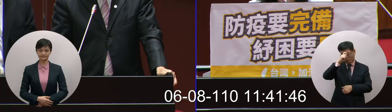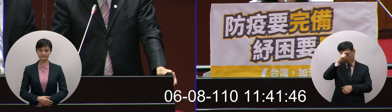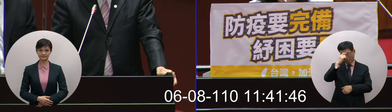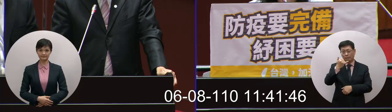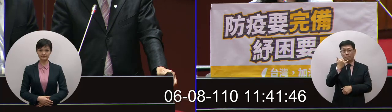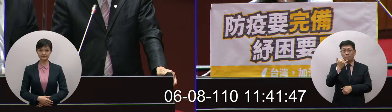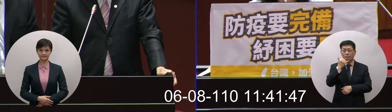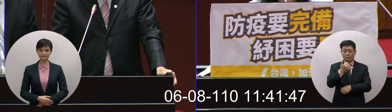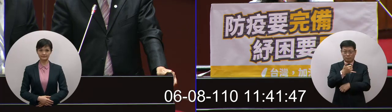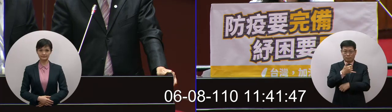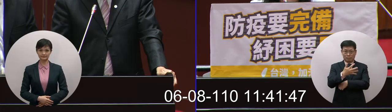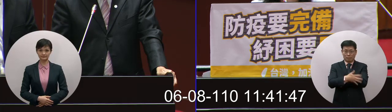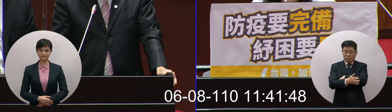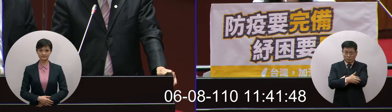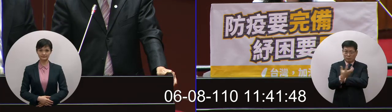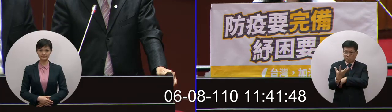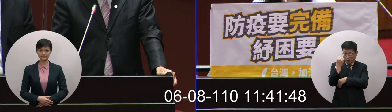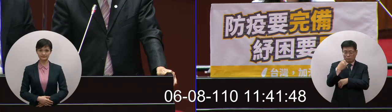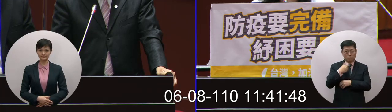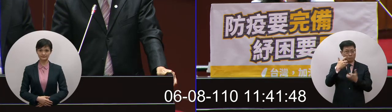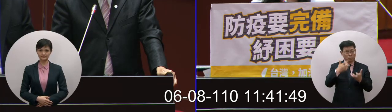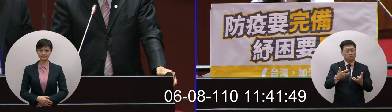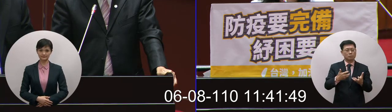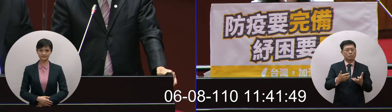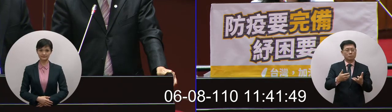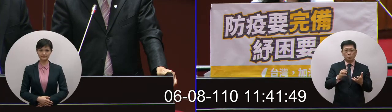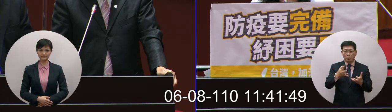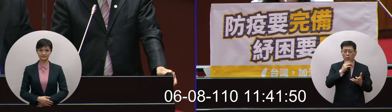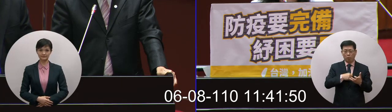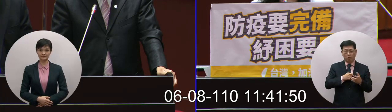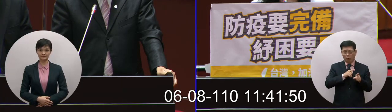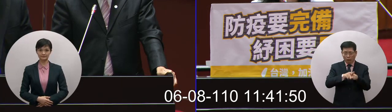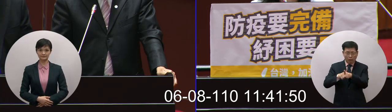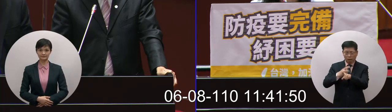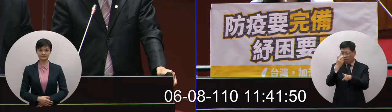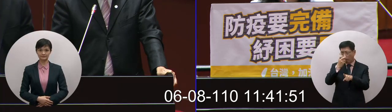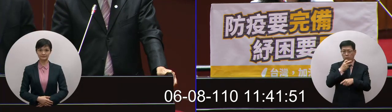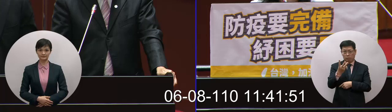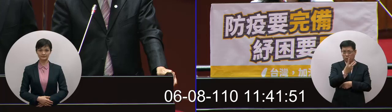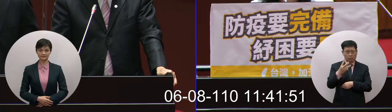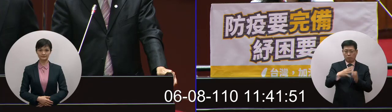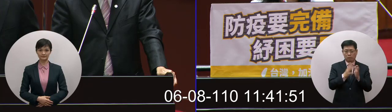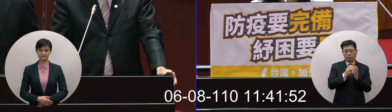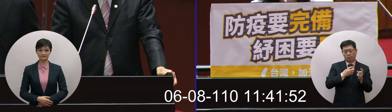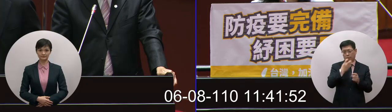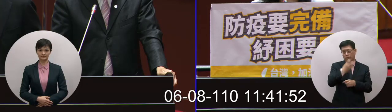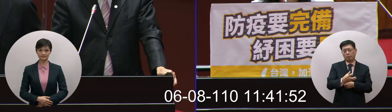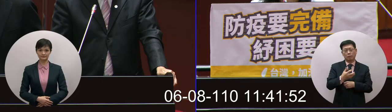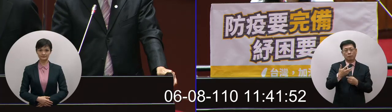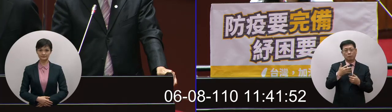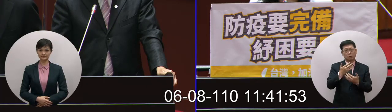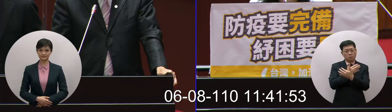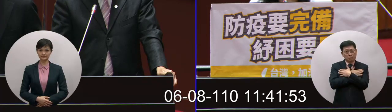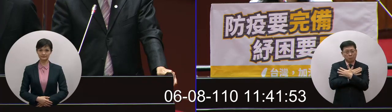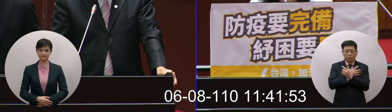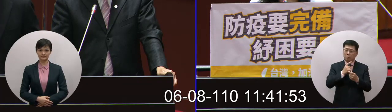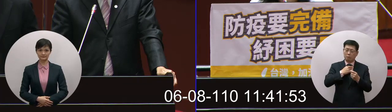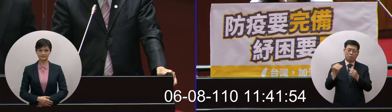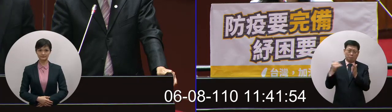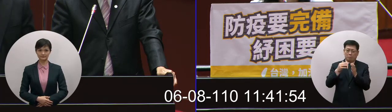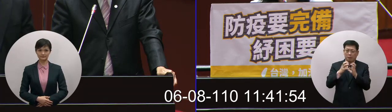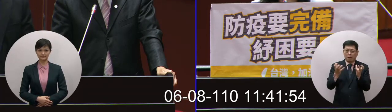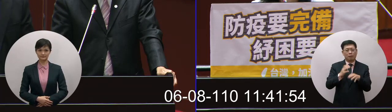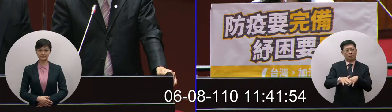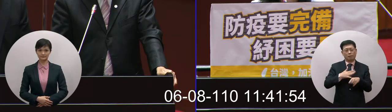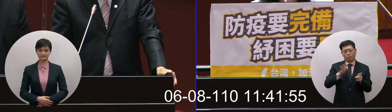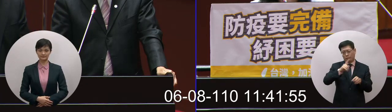能够看待劳工权益的保障，这是我们提出来的建议，因为实际上落实方面其实真的会让三方都没有办法撑下去，也很多幼儿园可能会来面临倒闭的情况，